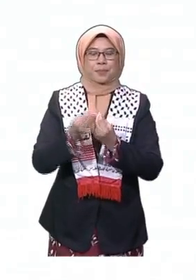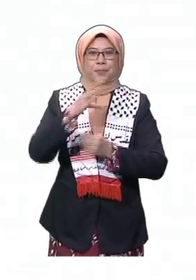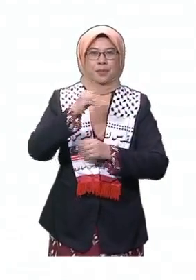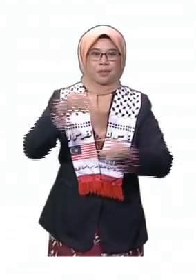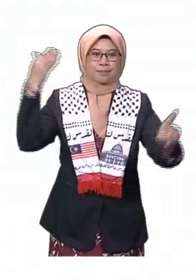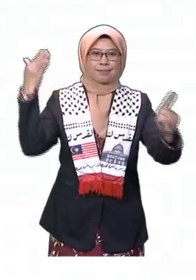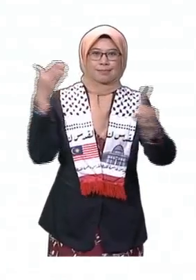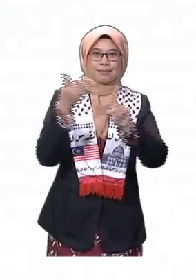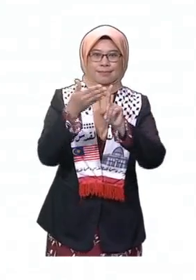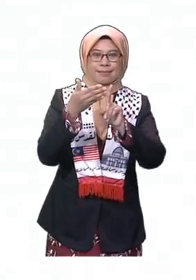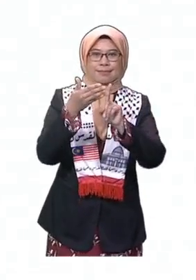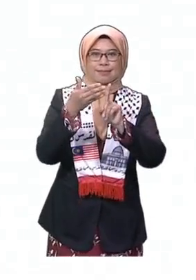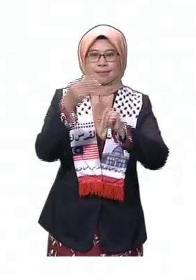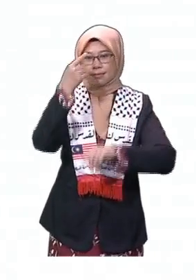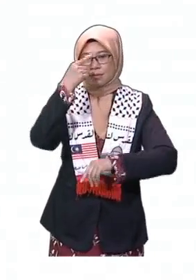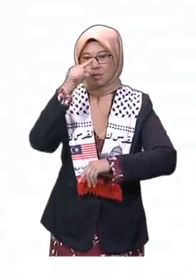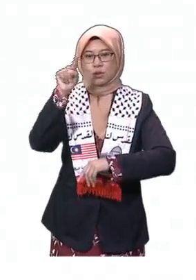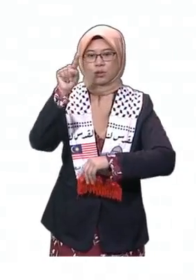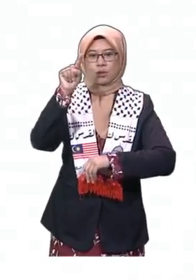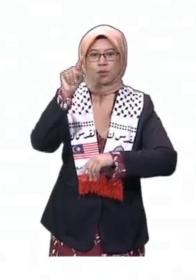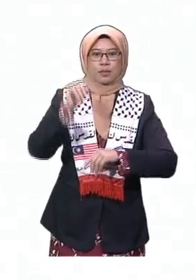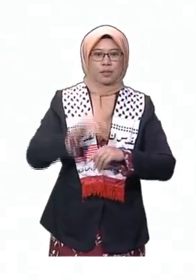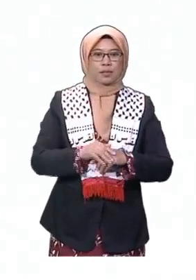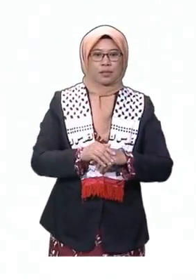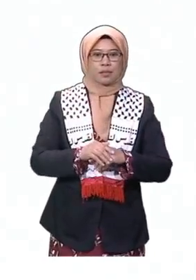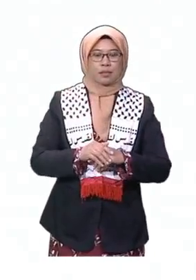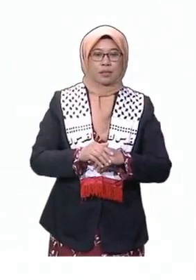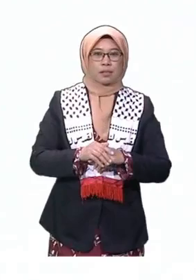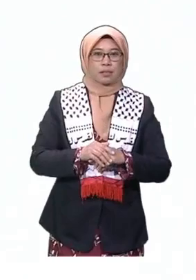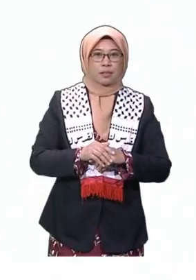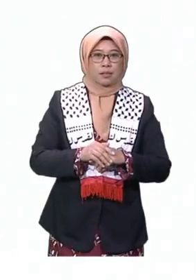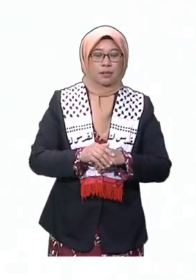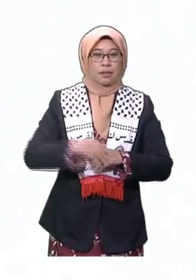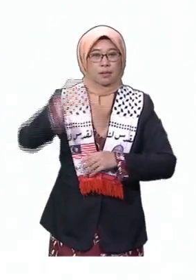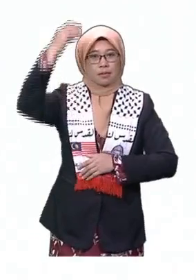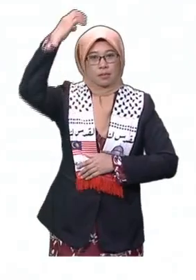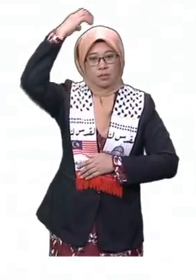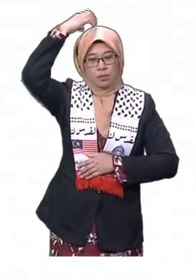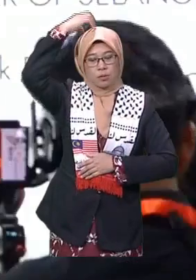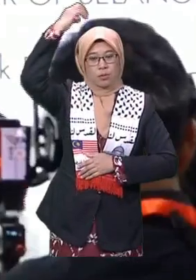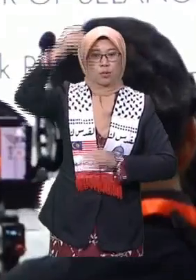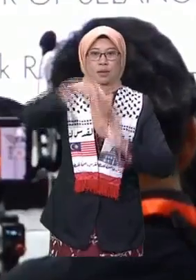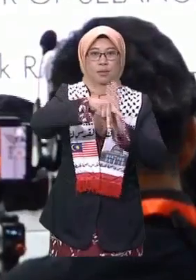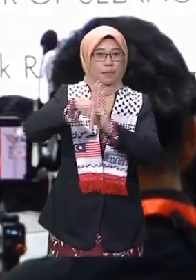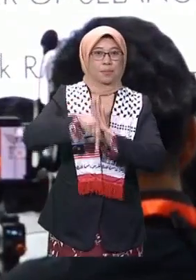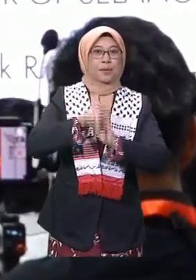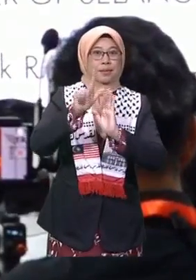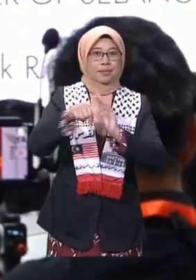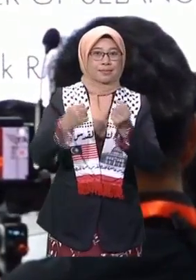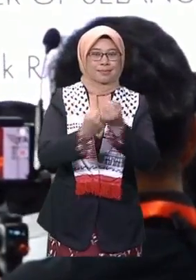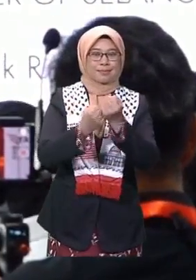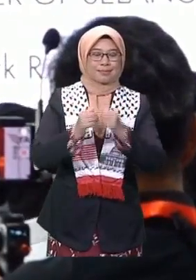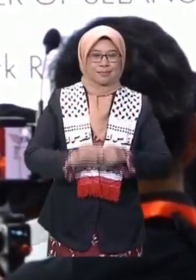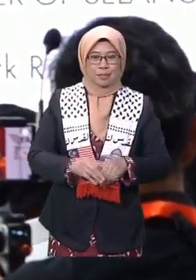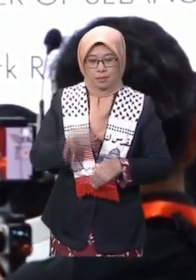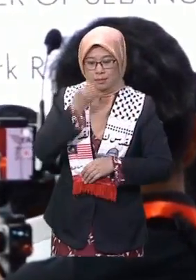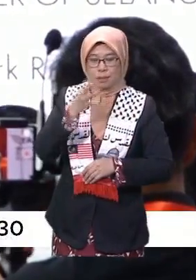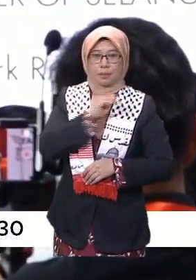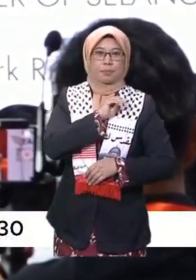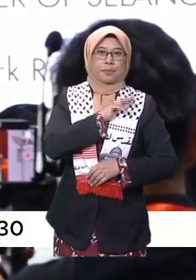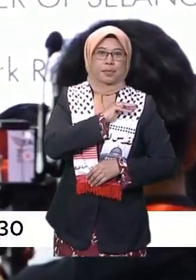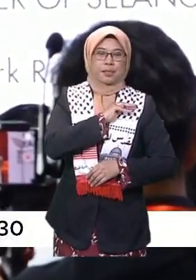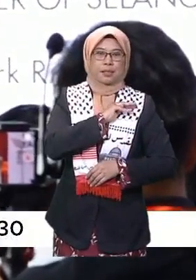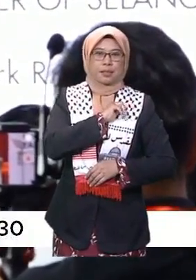booths on offer all of you the 4th Selangor Aviation Show. Datuk Seri Amiruddin berkata demikian